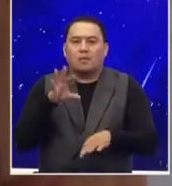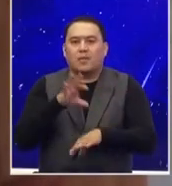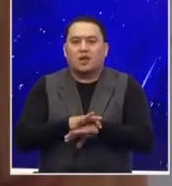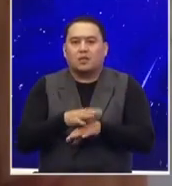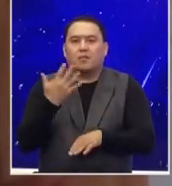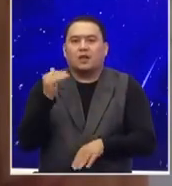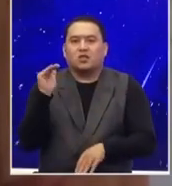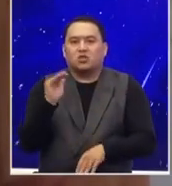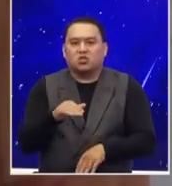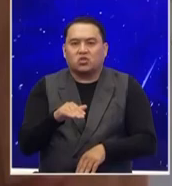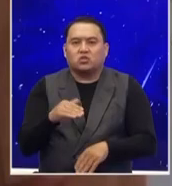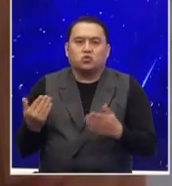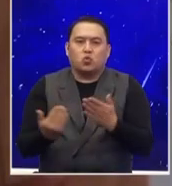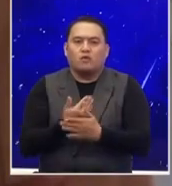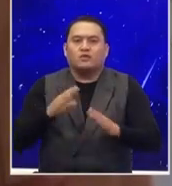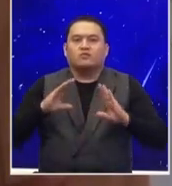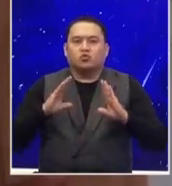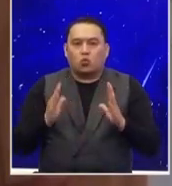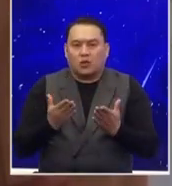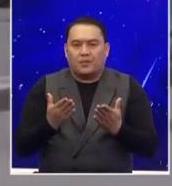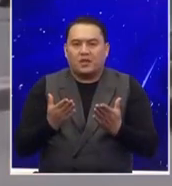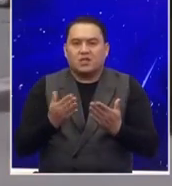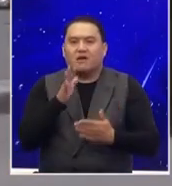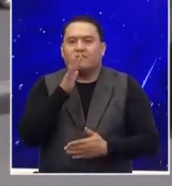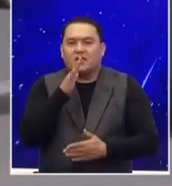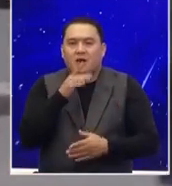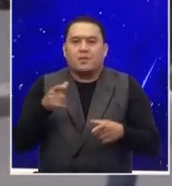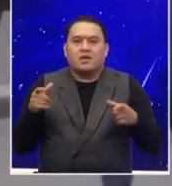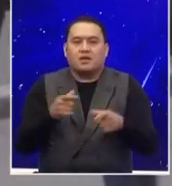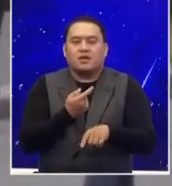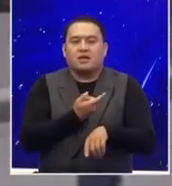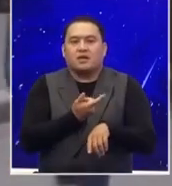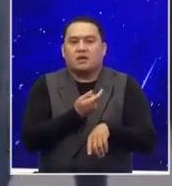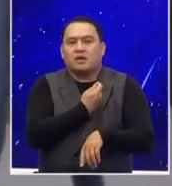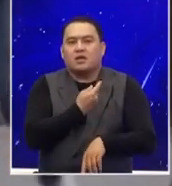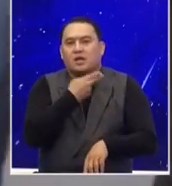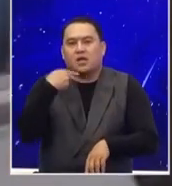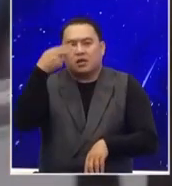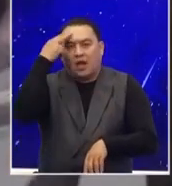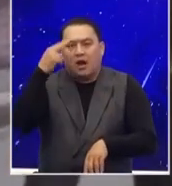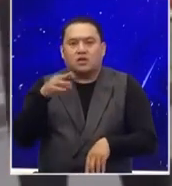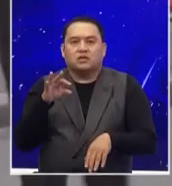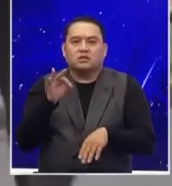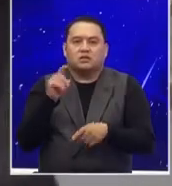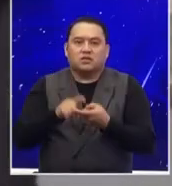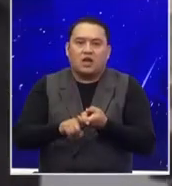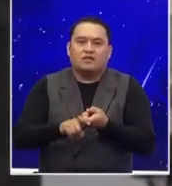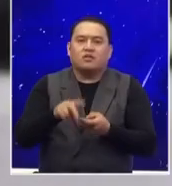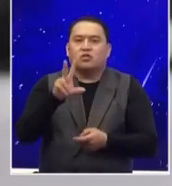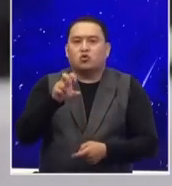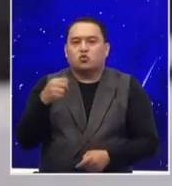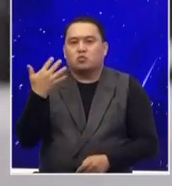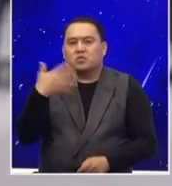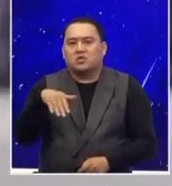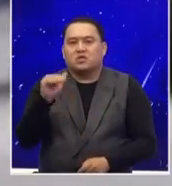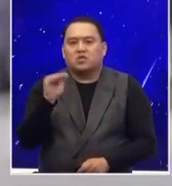почти 5500 новых случаев. За время пандемии в Италии коронавирусом заразились около 350 тысяч